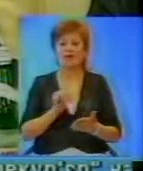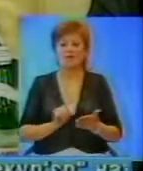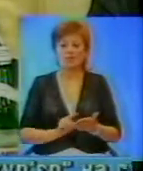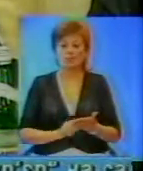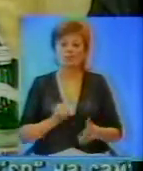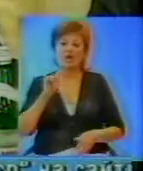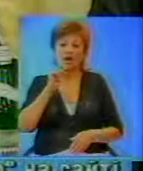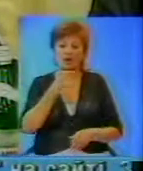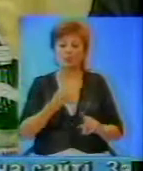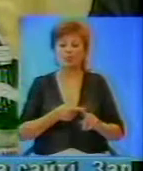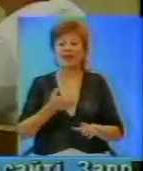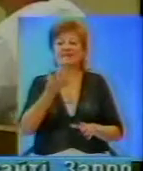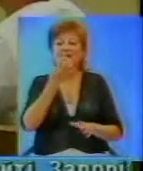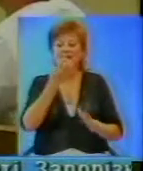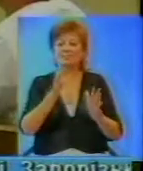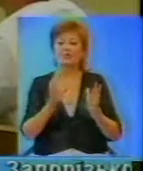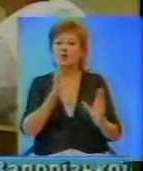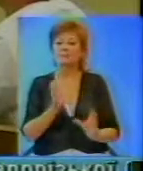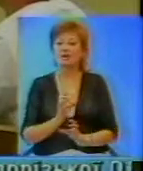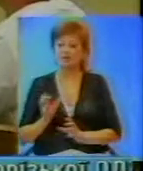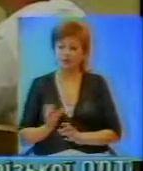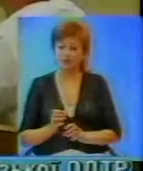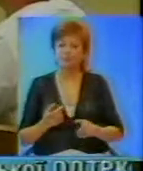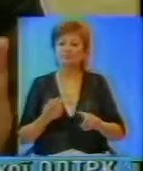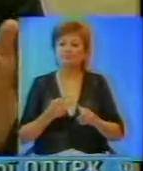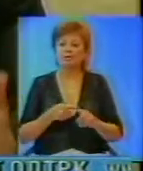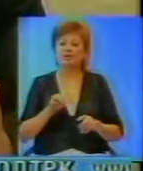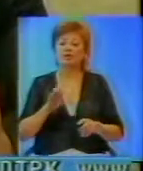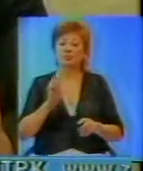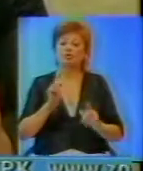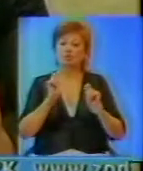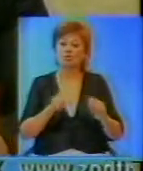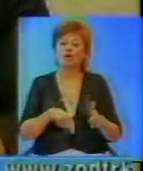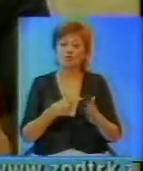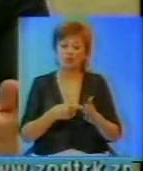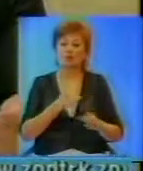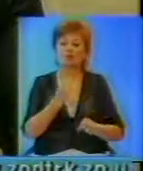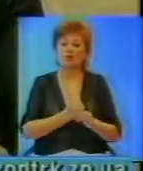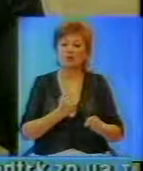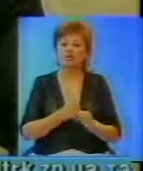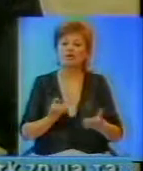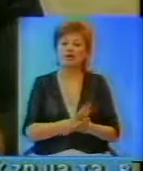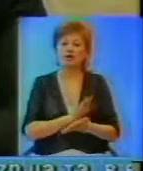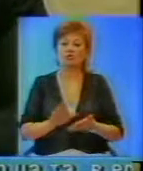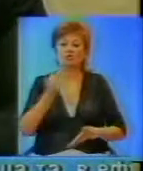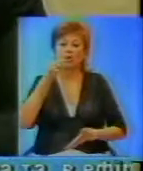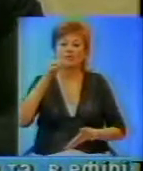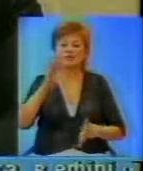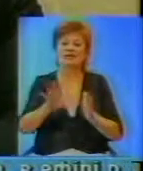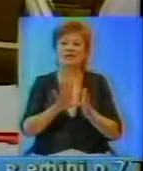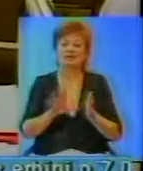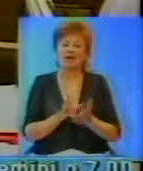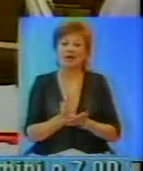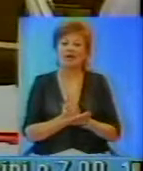економія газу – це теплозбереження. У свою чергу Геннадій Темник додає, нині в уряді працюють над розрахунками щодо ефективності енергосистеми